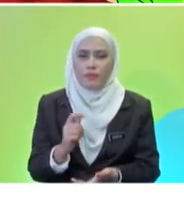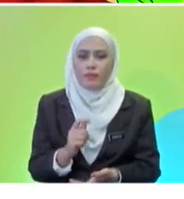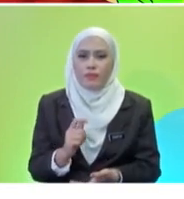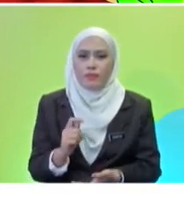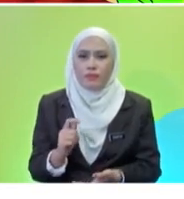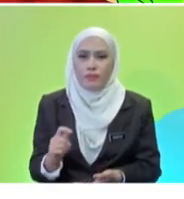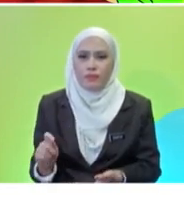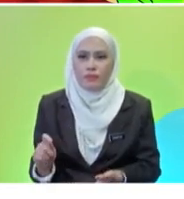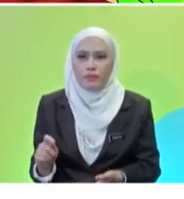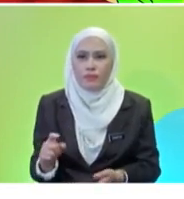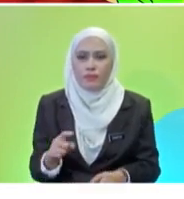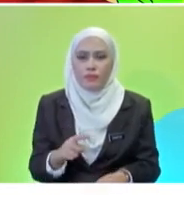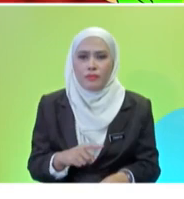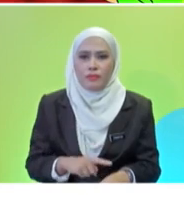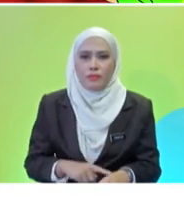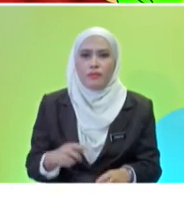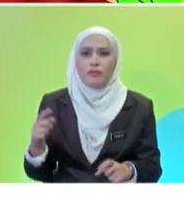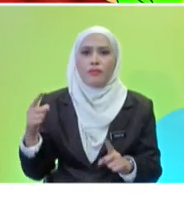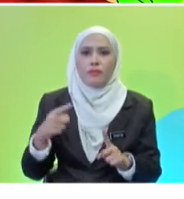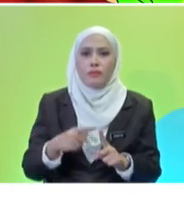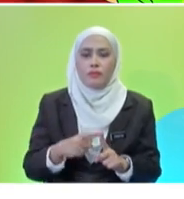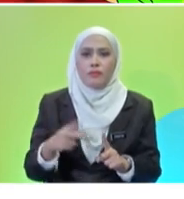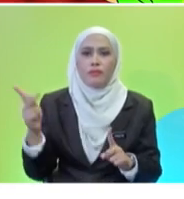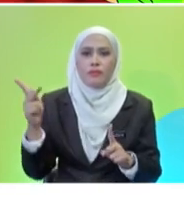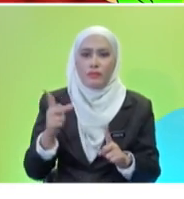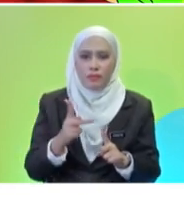di ke kepada